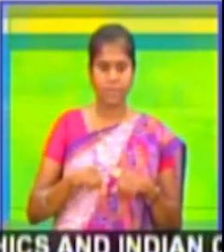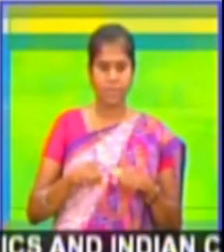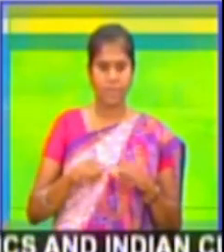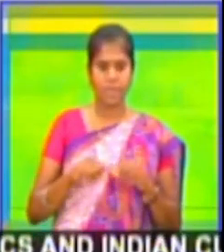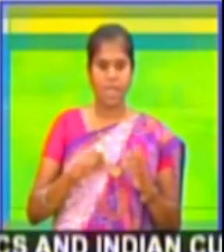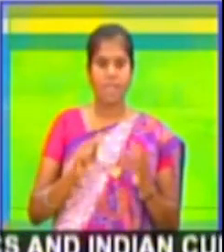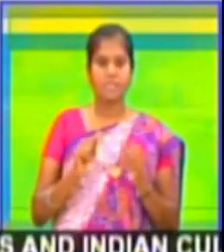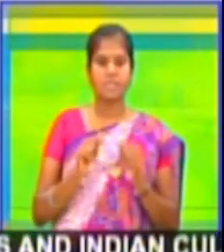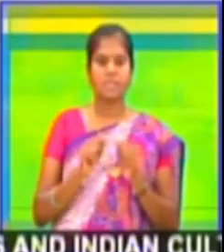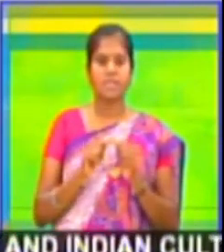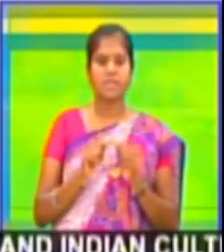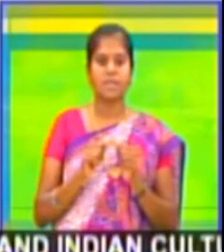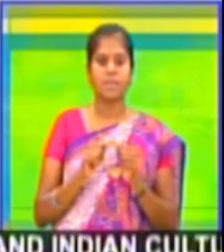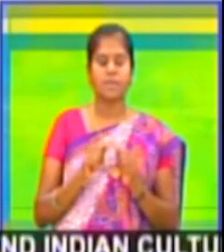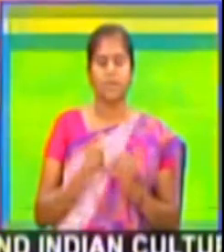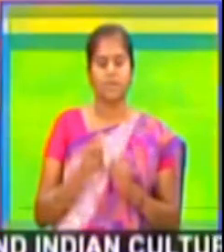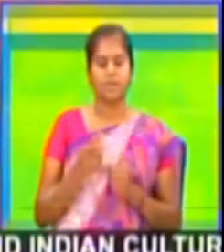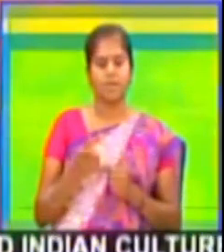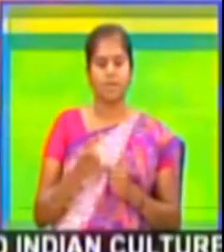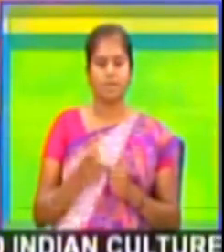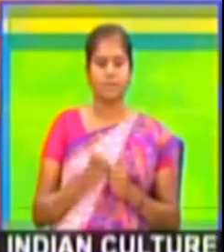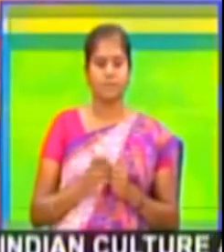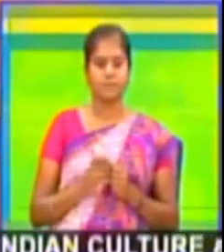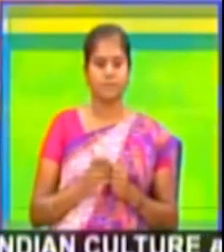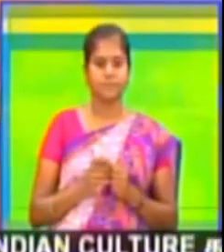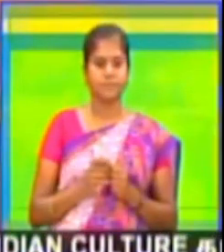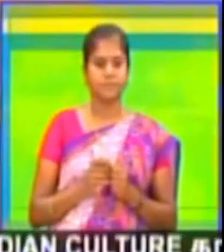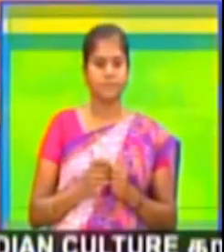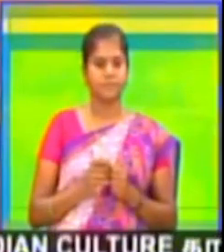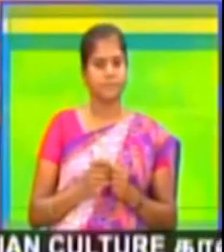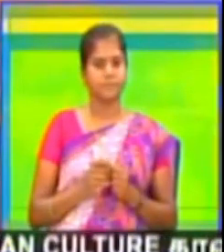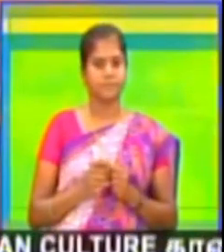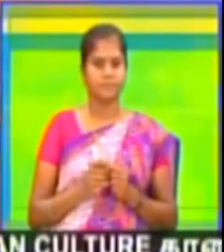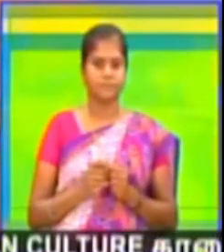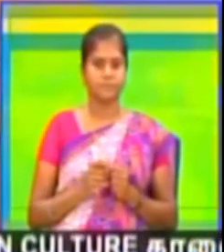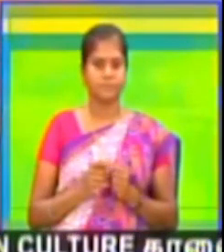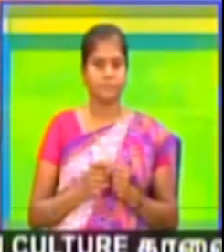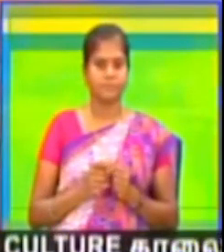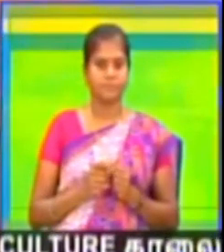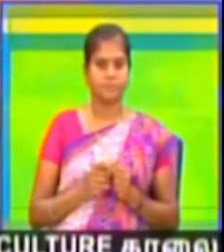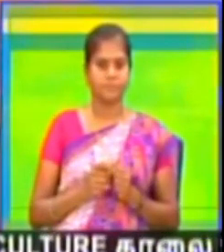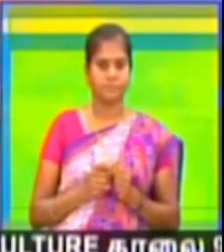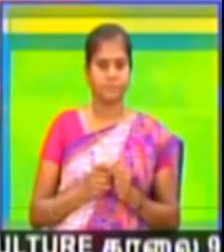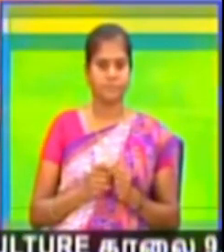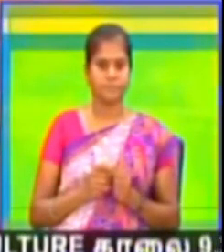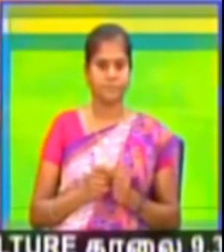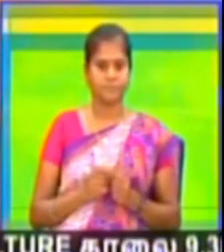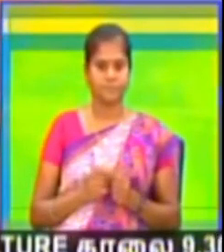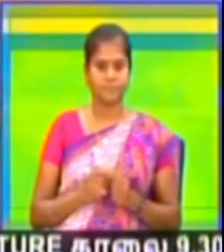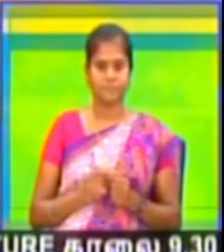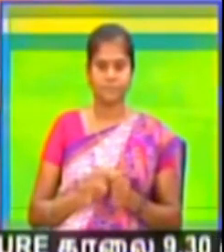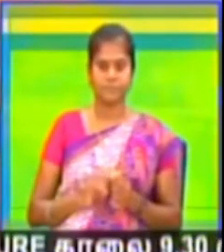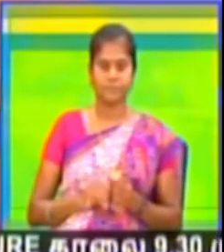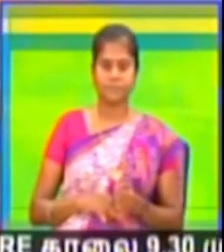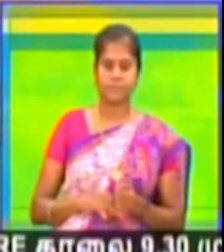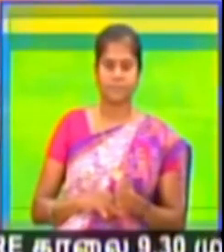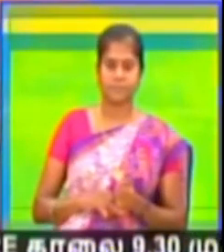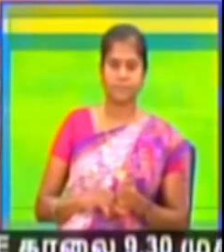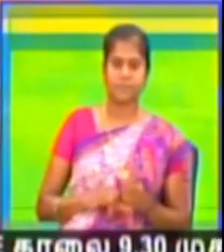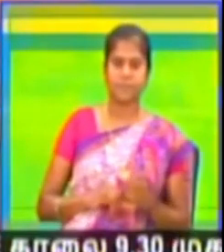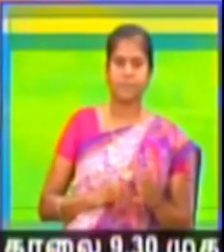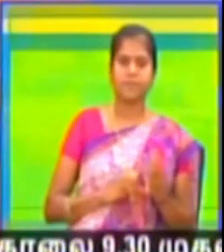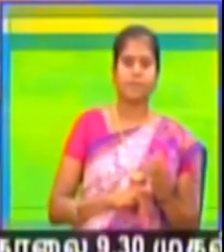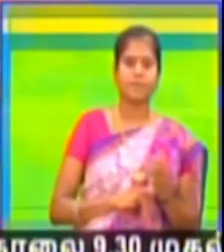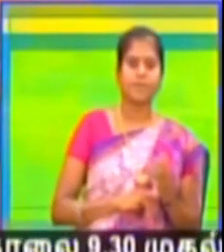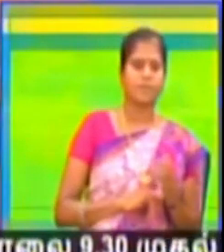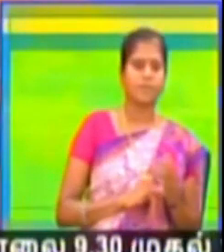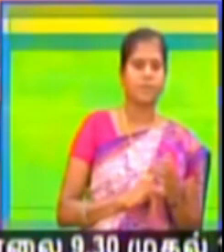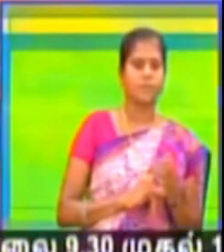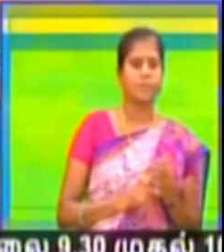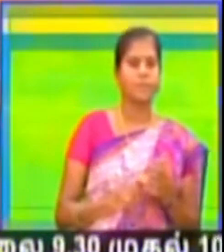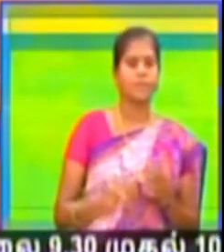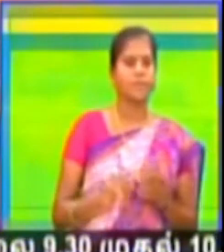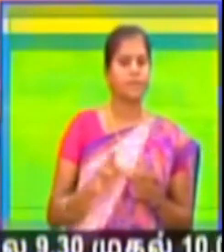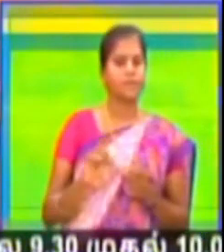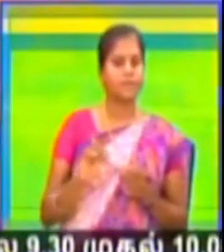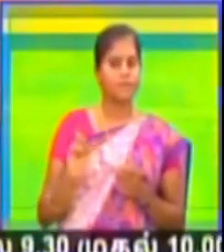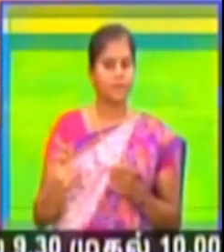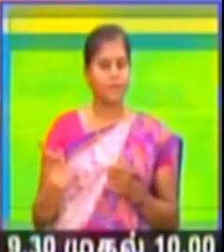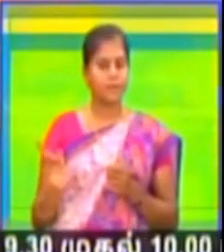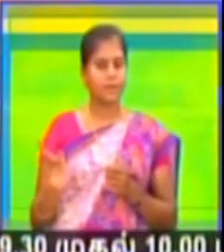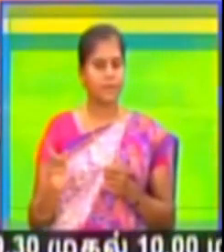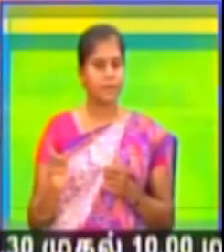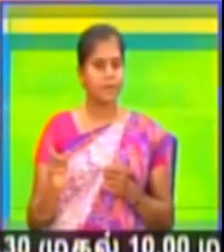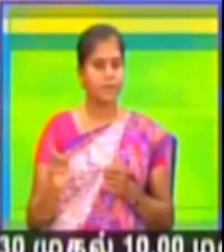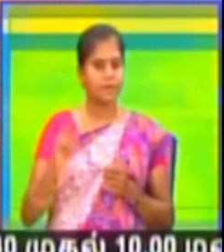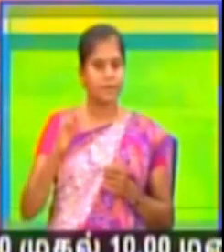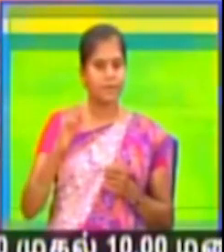தென் அமெரிக்கா. கிழக்கே, மேற்கு, வடக்கு, இந்த 3 பகுதிகளையும் கடல்,